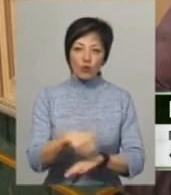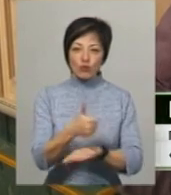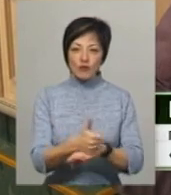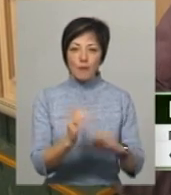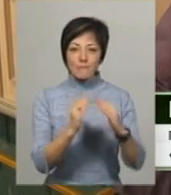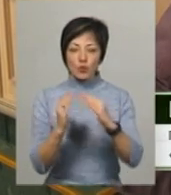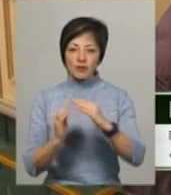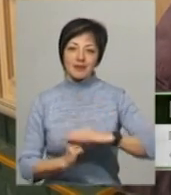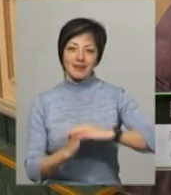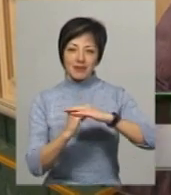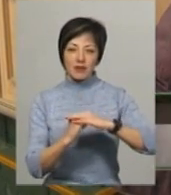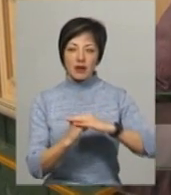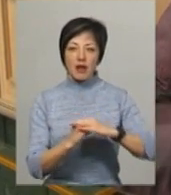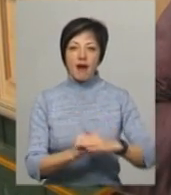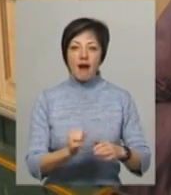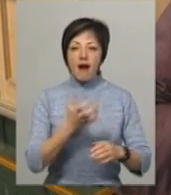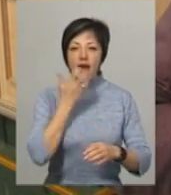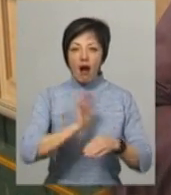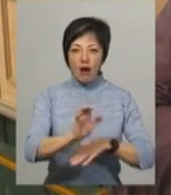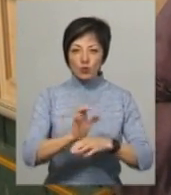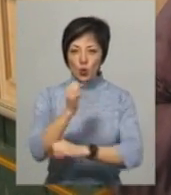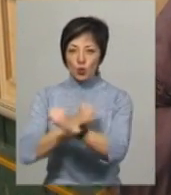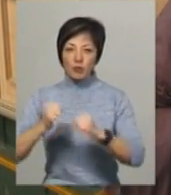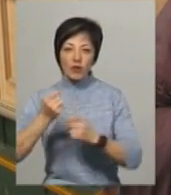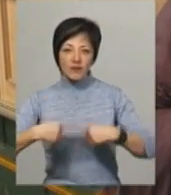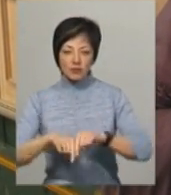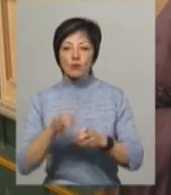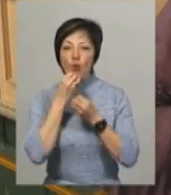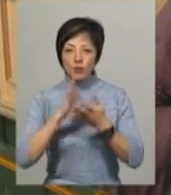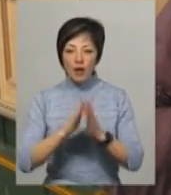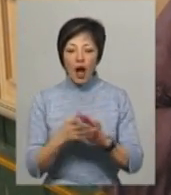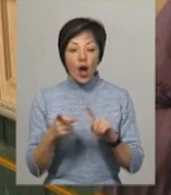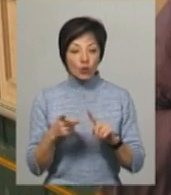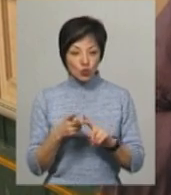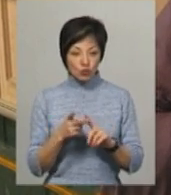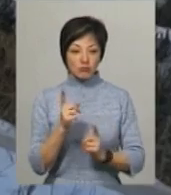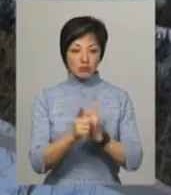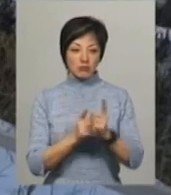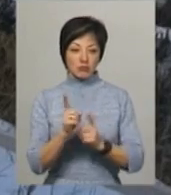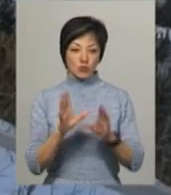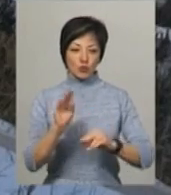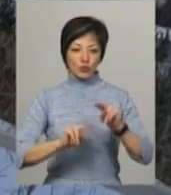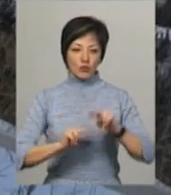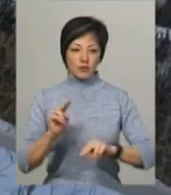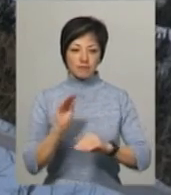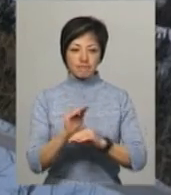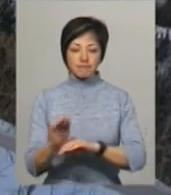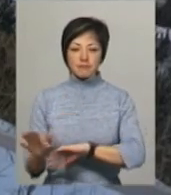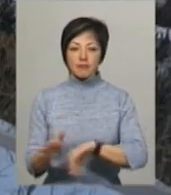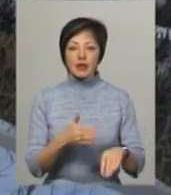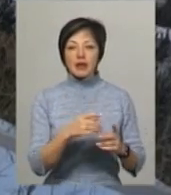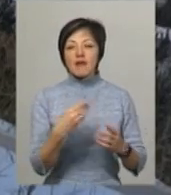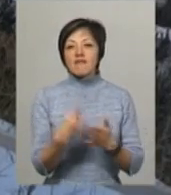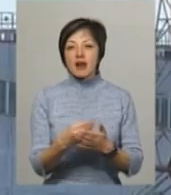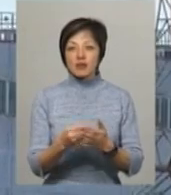будівлі реакторного та турбінного відділень в доброму стані, а другорядні будуть перебудовуватись. За словами Олега Рахлінського,